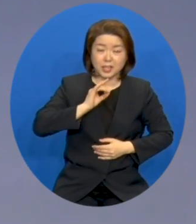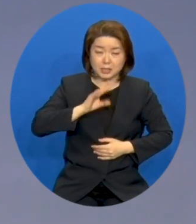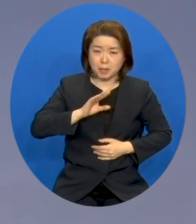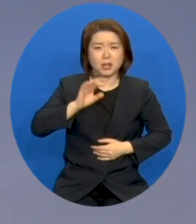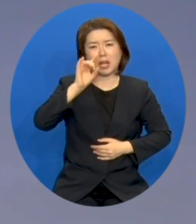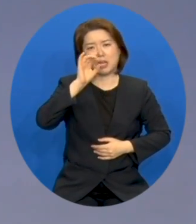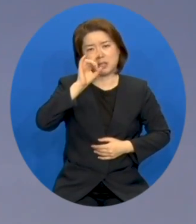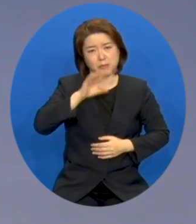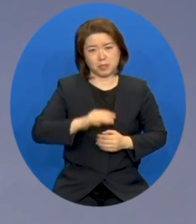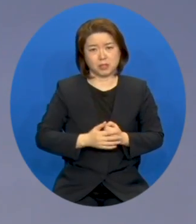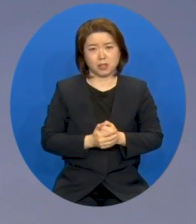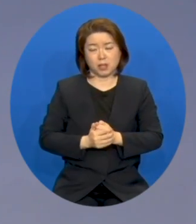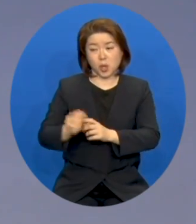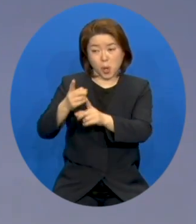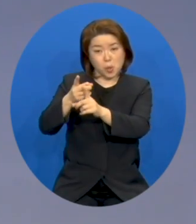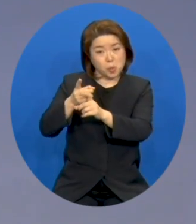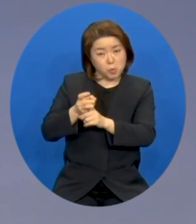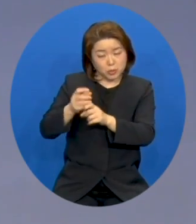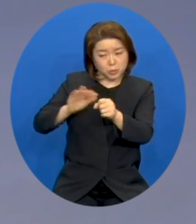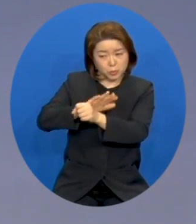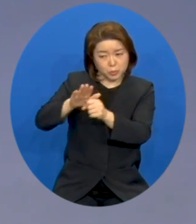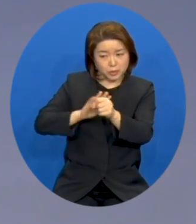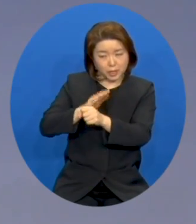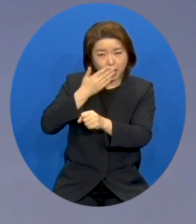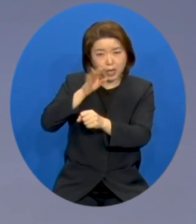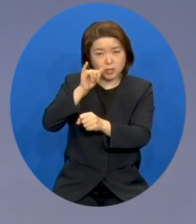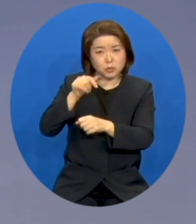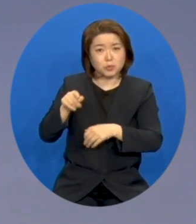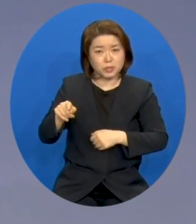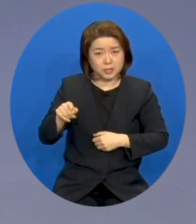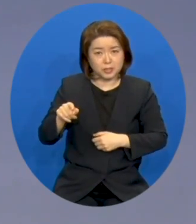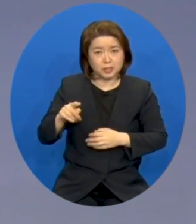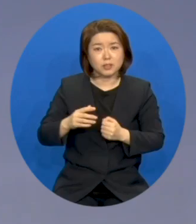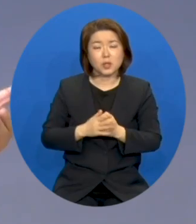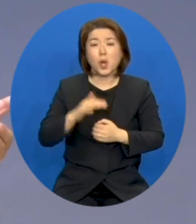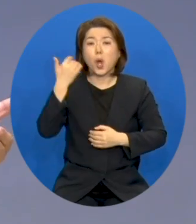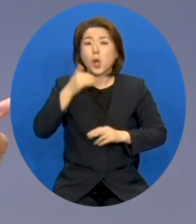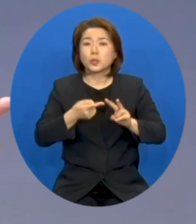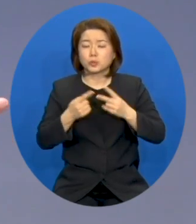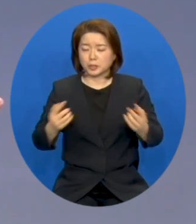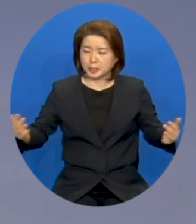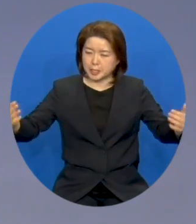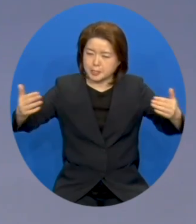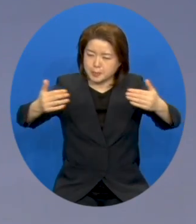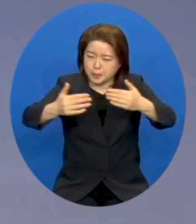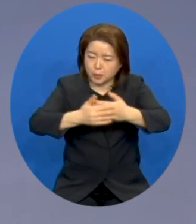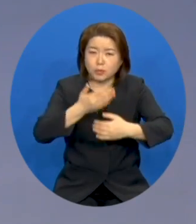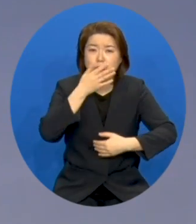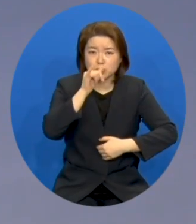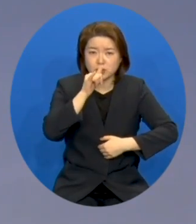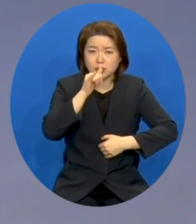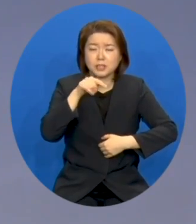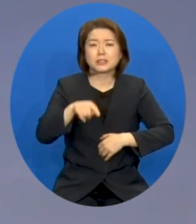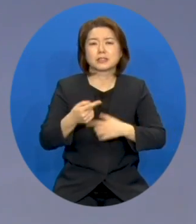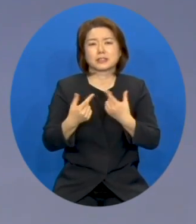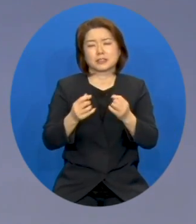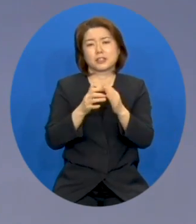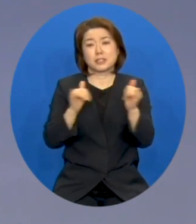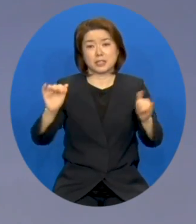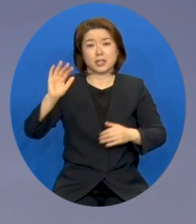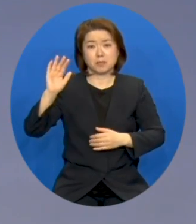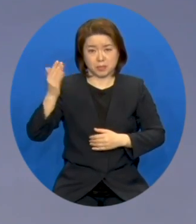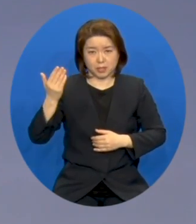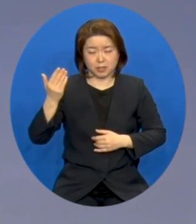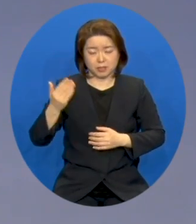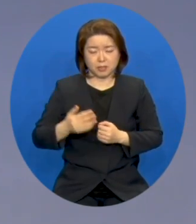아닙니다. 원수도 사랑할 수 있는, 누구든지 품을 수 있는 그런 사람이 되지